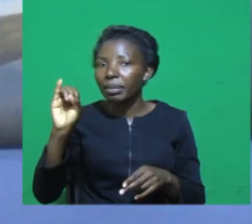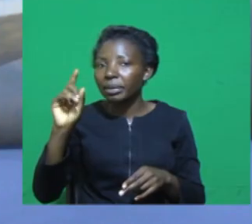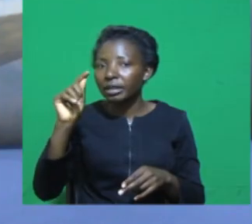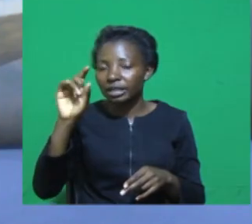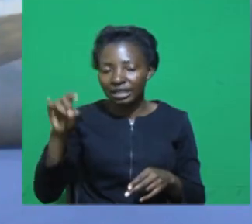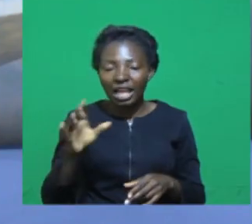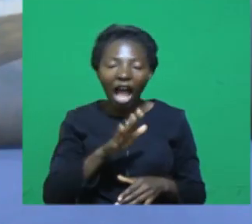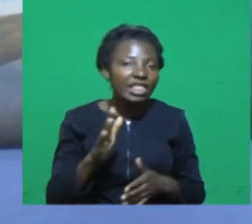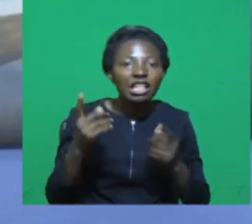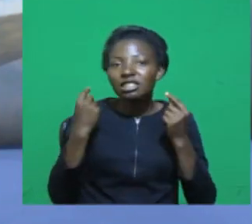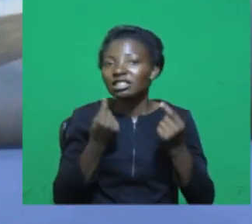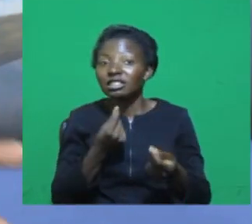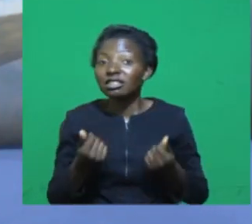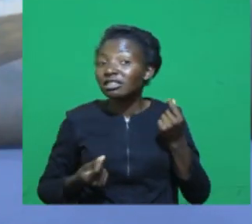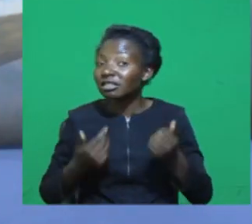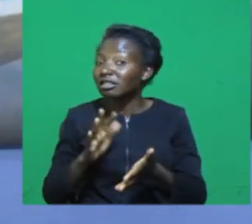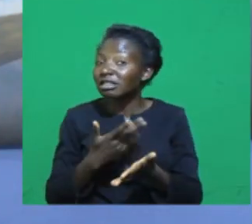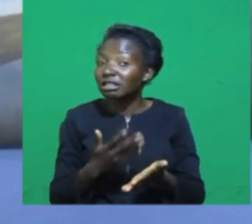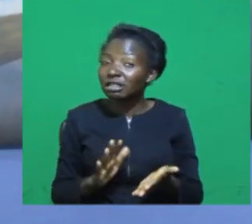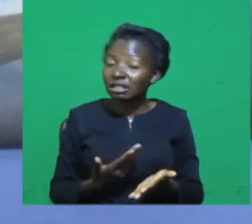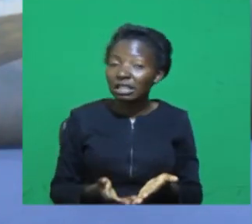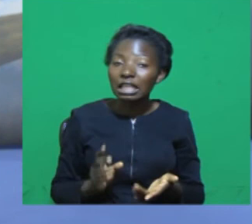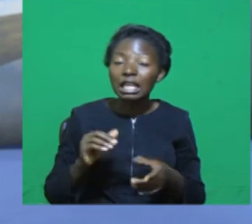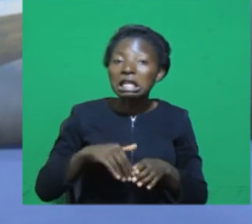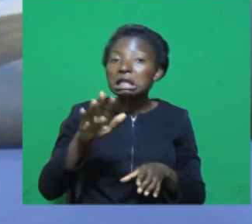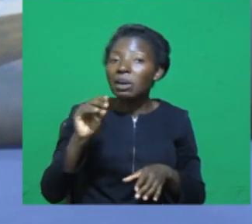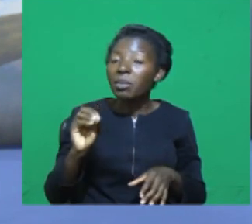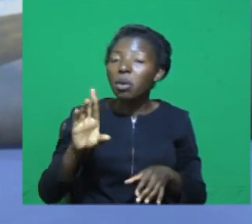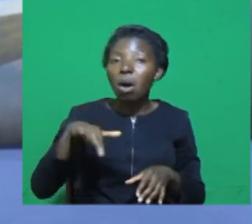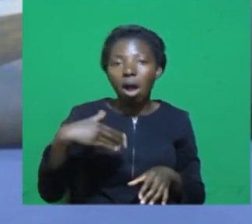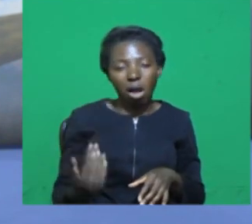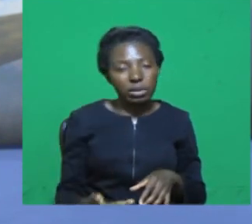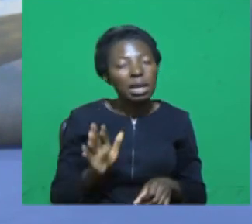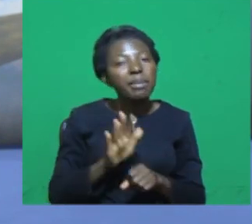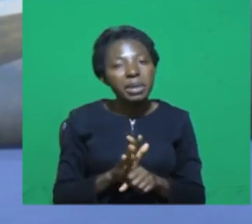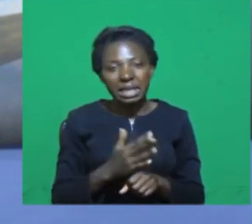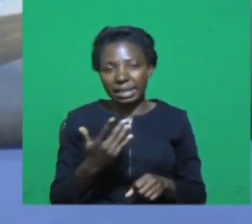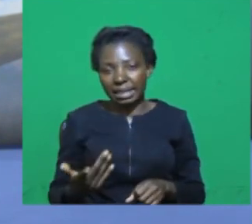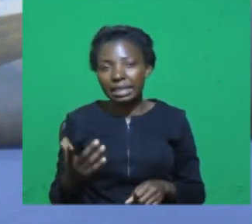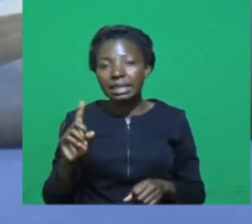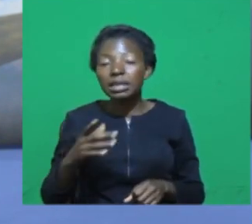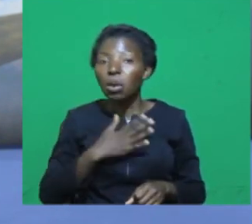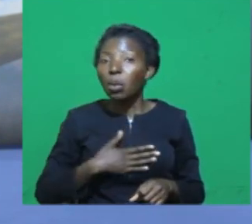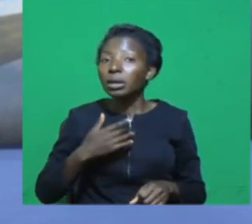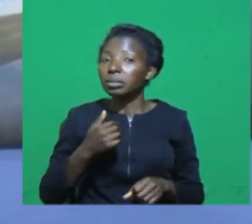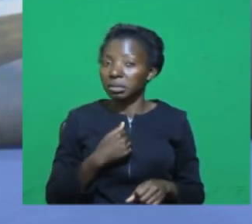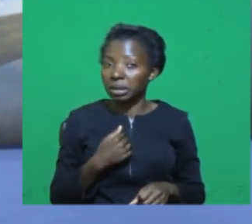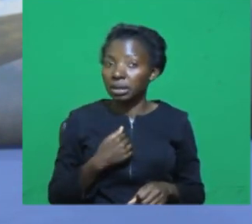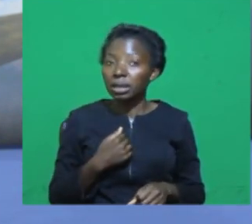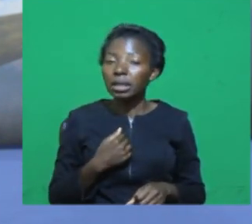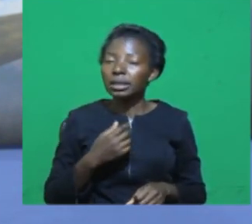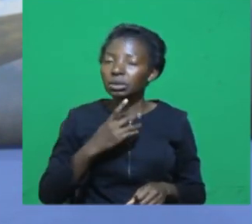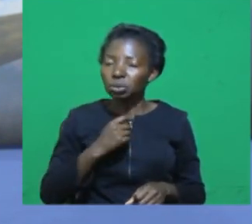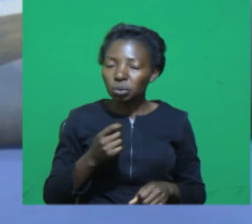vemuno vanenge vachiimba misambo yavo kana vekunze kwenyika. Pane chinhu chakaita kuti ndide kubvuma kuti zveshuwa zvinhu